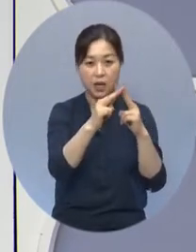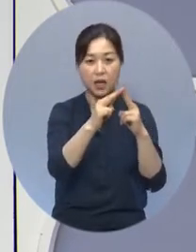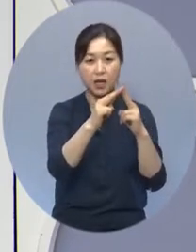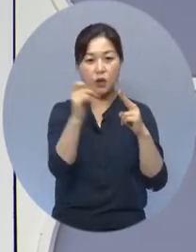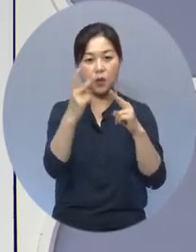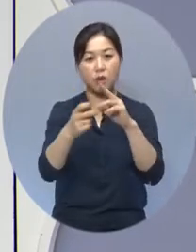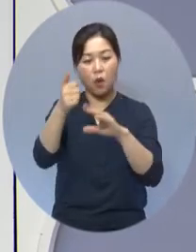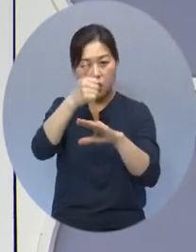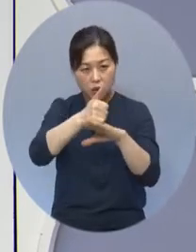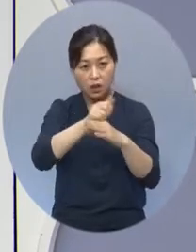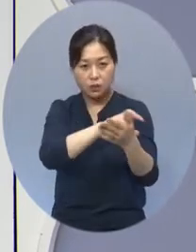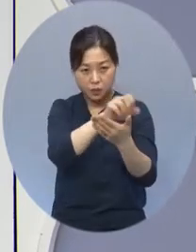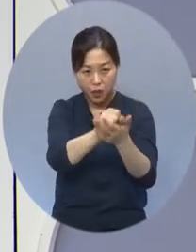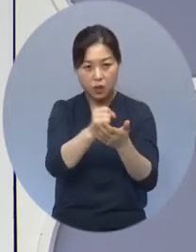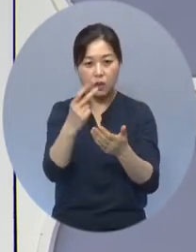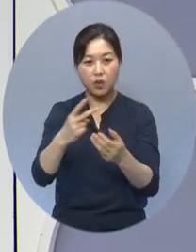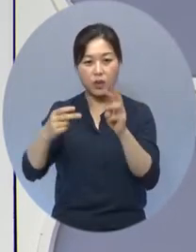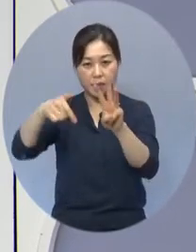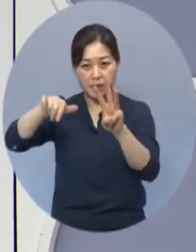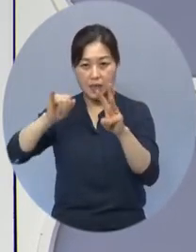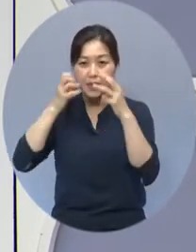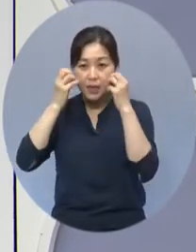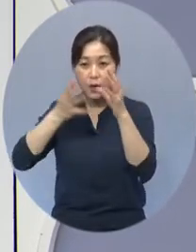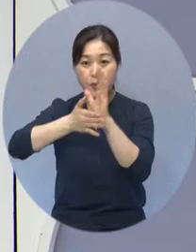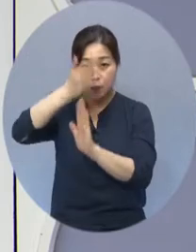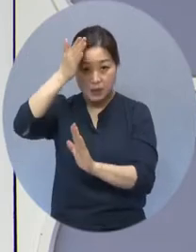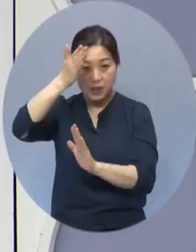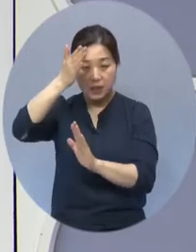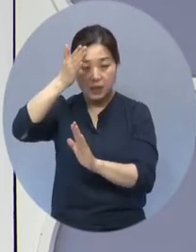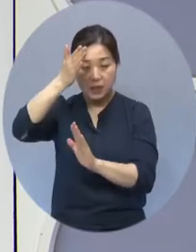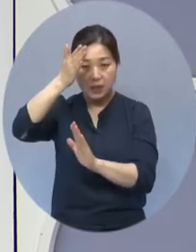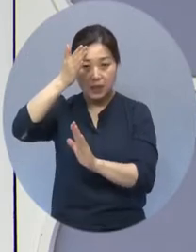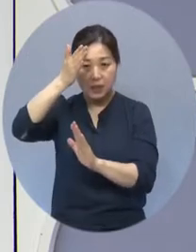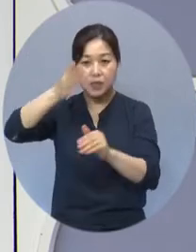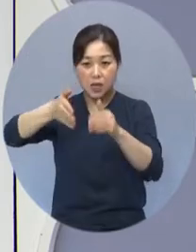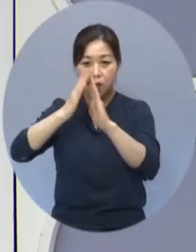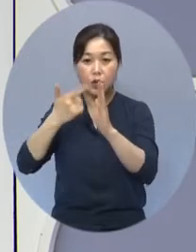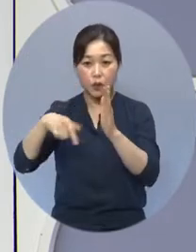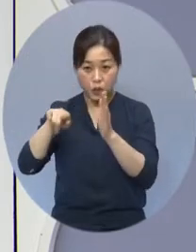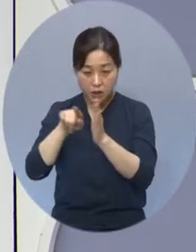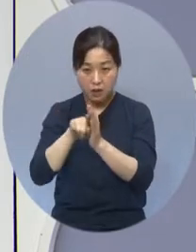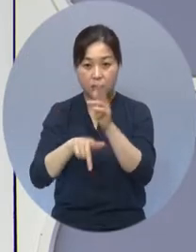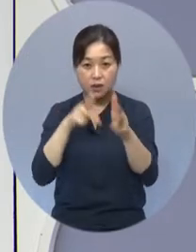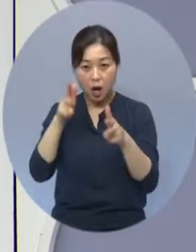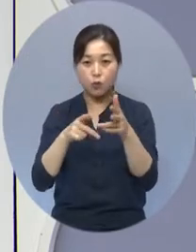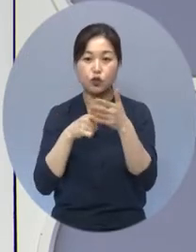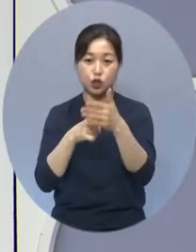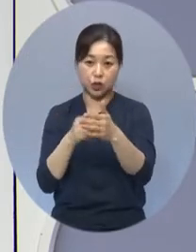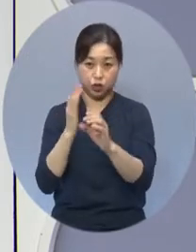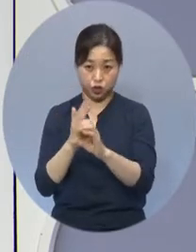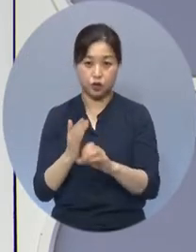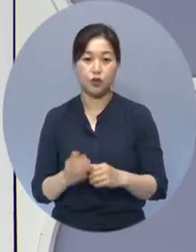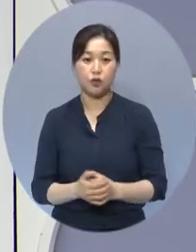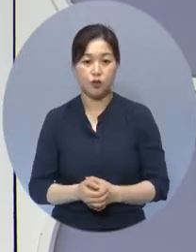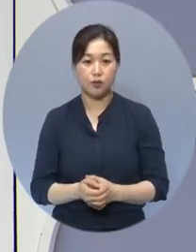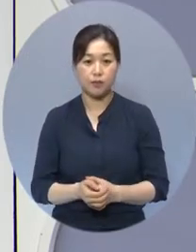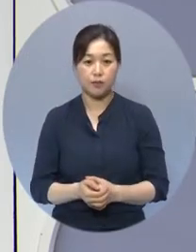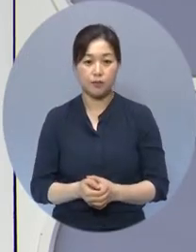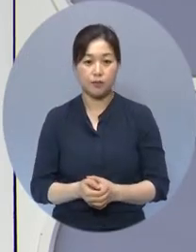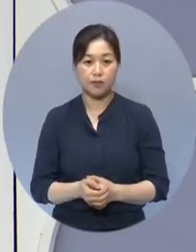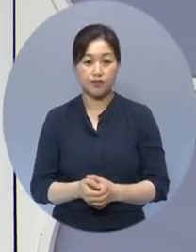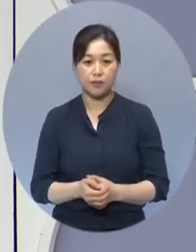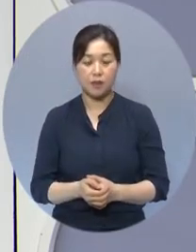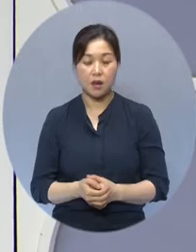시티를 건설하는데 이제 본격화되고 있거든요. 예. 그래서 이걸 통해서 경제적